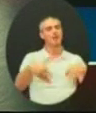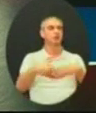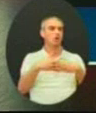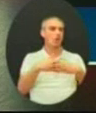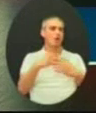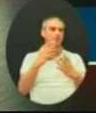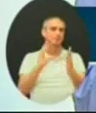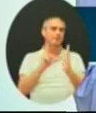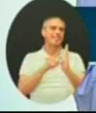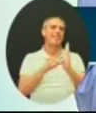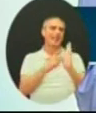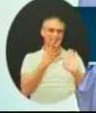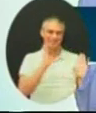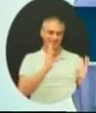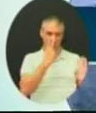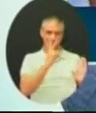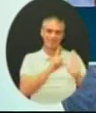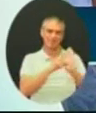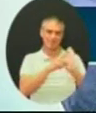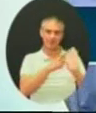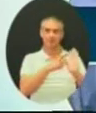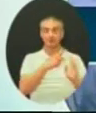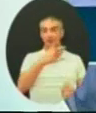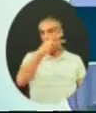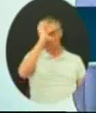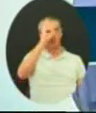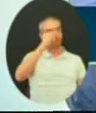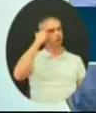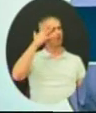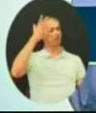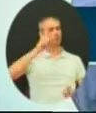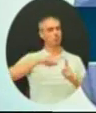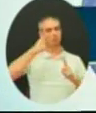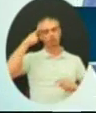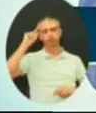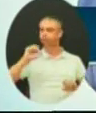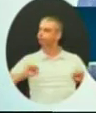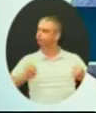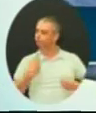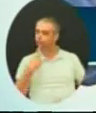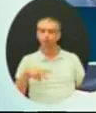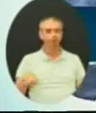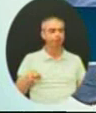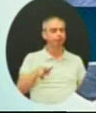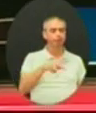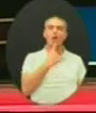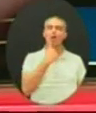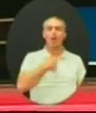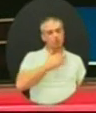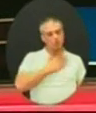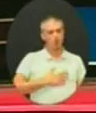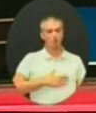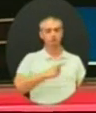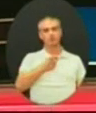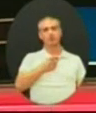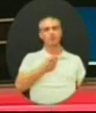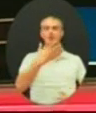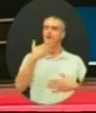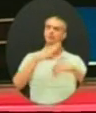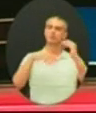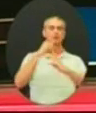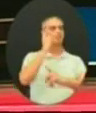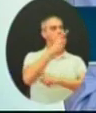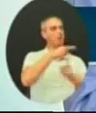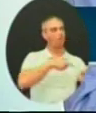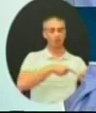איזשהו ההבנה, טראמפ הוא איש של חזון בהיבט הזה, כמו יזם, הוא מסתכל ואומר לצוות שלו פה, אני רוצה אחד שיהיו מלונות,